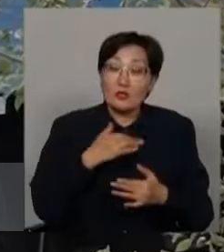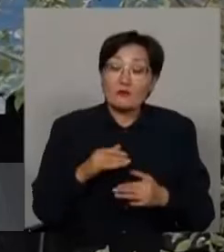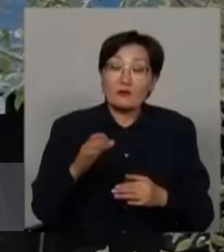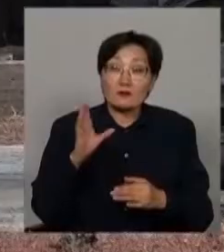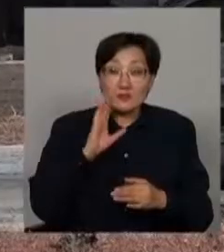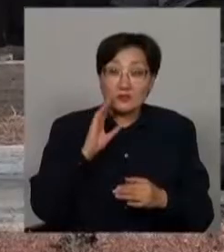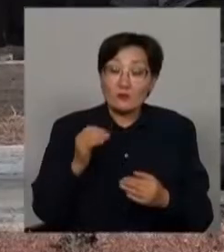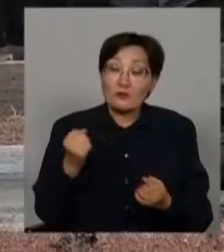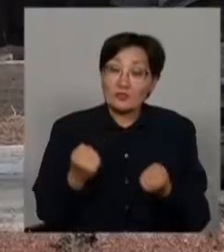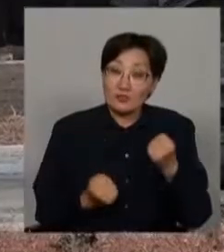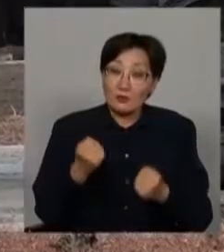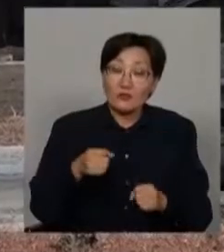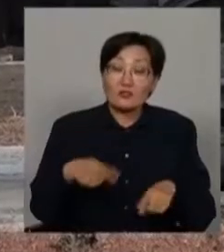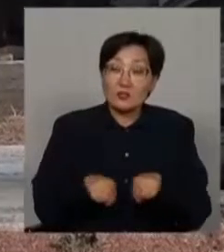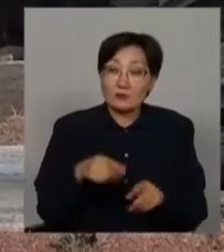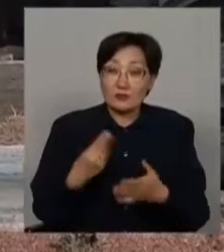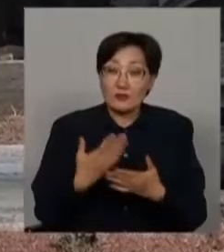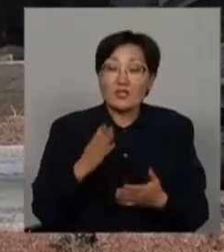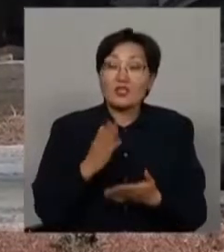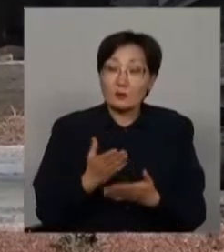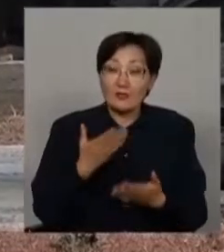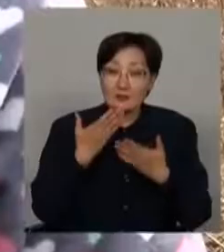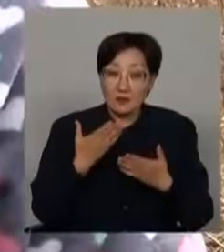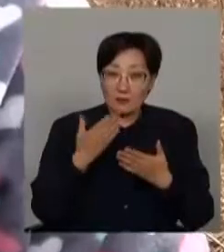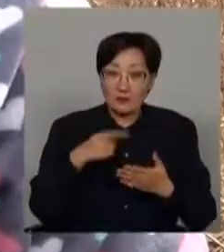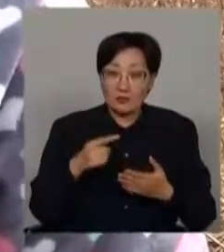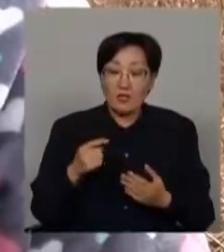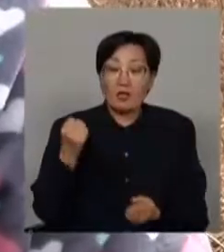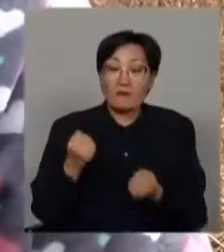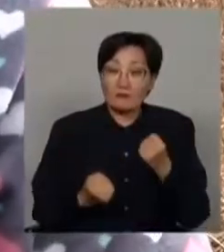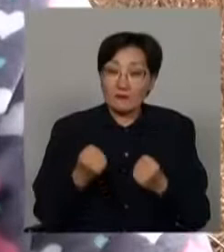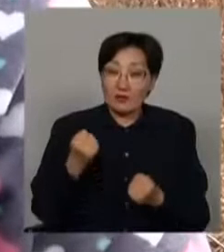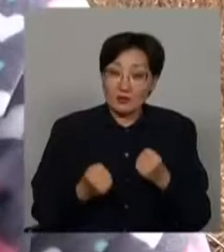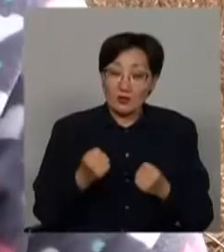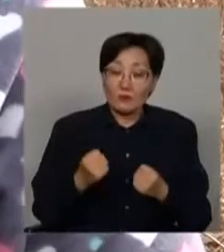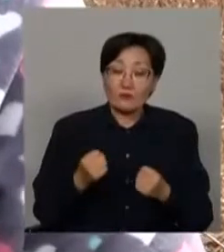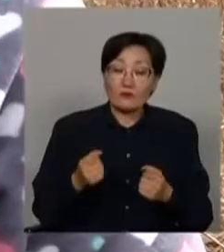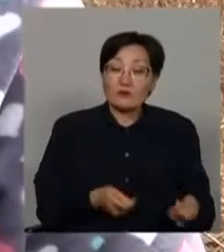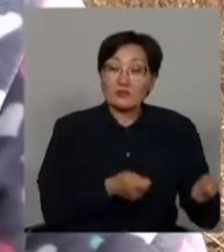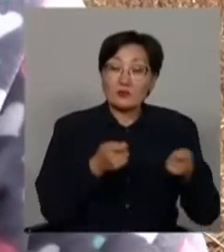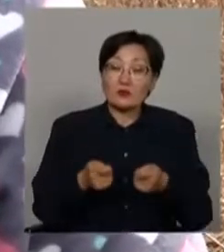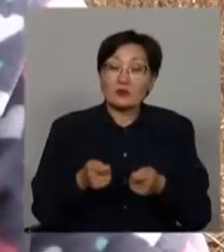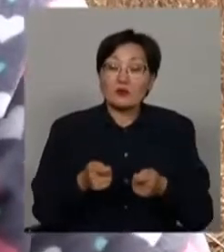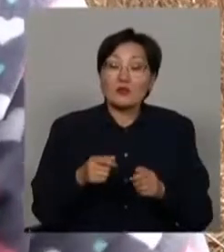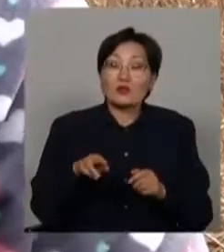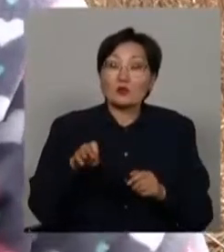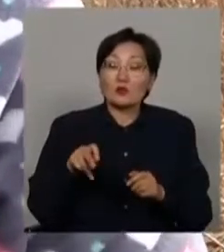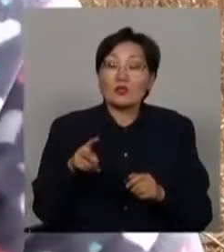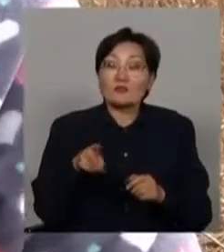однако такая вода дорогая и имеет запах, говорят местные. Водовоз приезжает 2 тонна, 2000 стоит, но